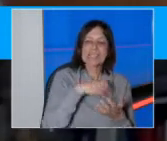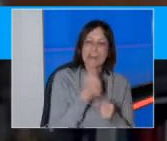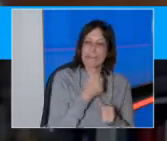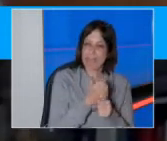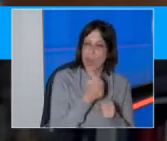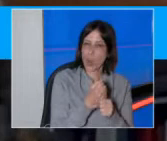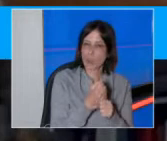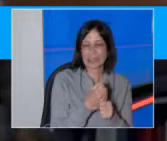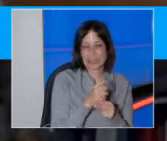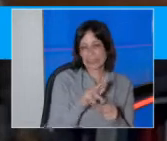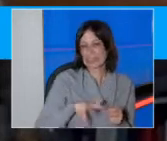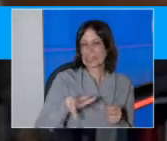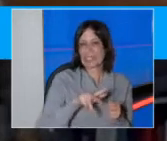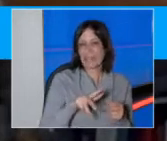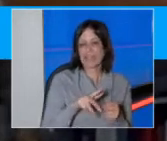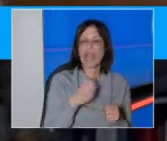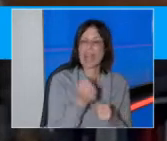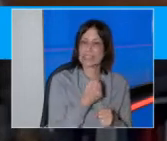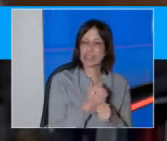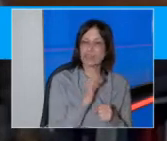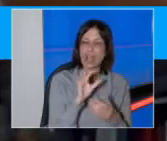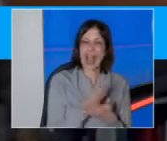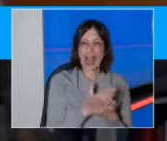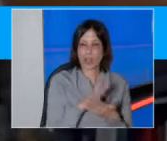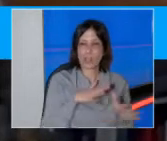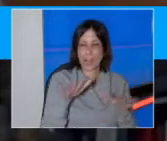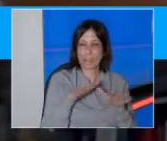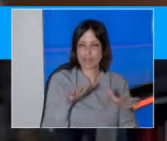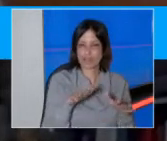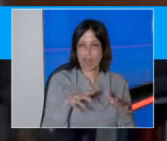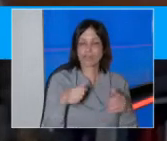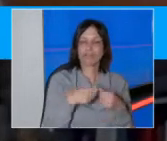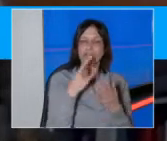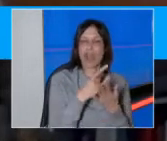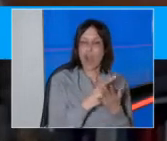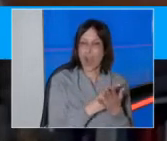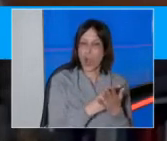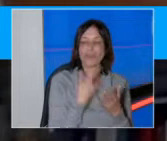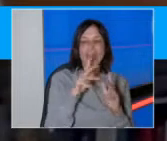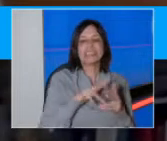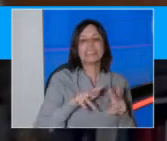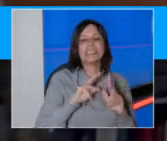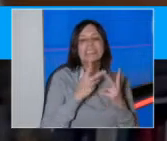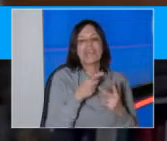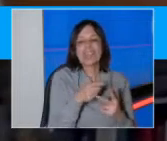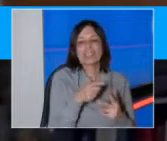לקוח, צוות היישום בעצם של החלטות הממשלה והדברים שנובעים מהחוק, ובאמצעות, ובצוות הזה בעצם